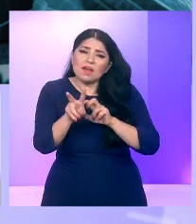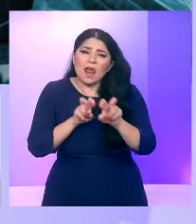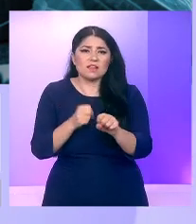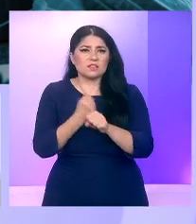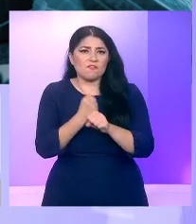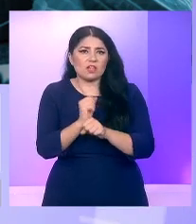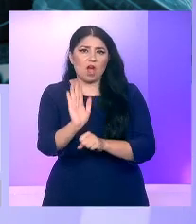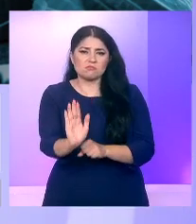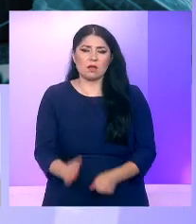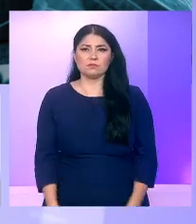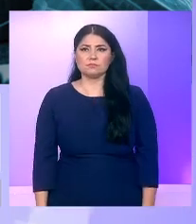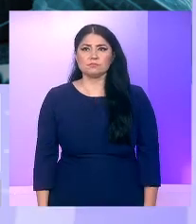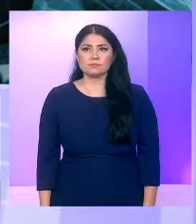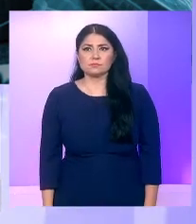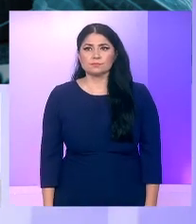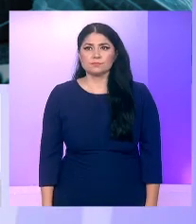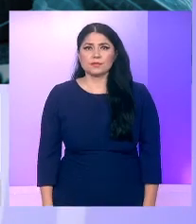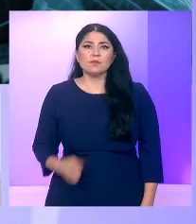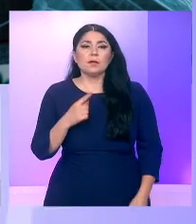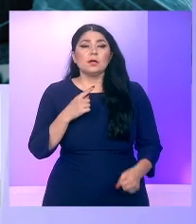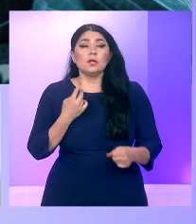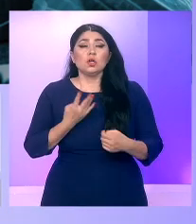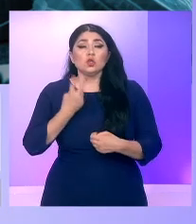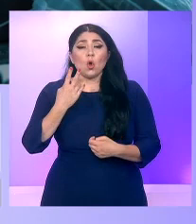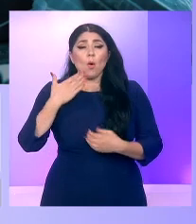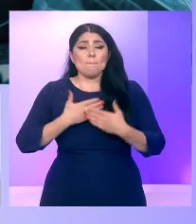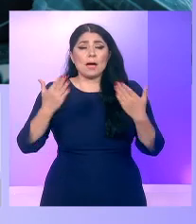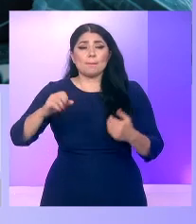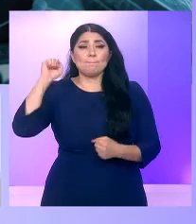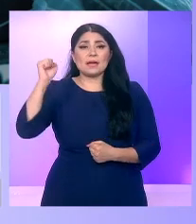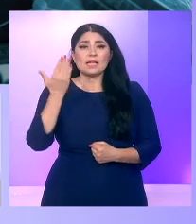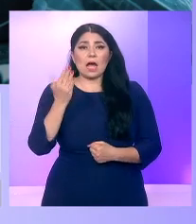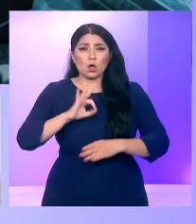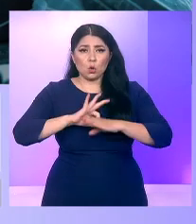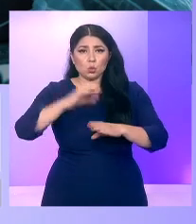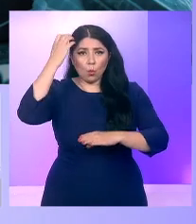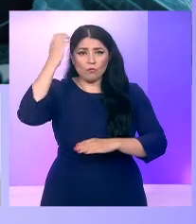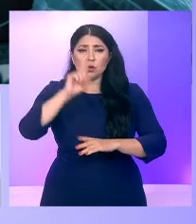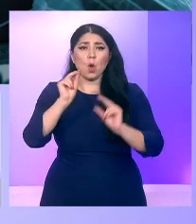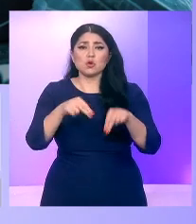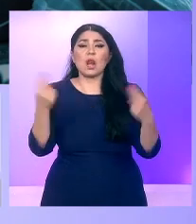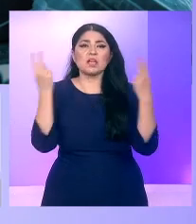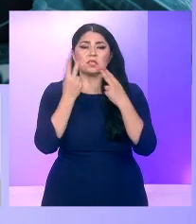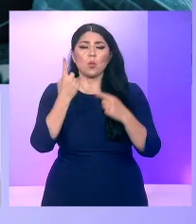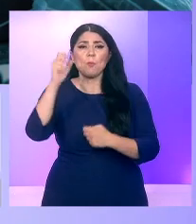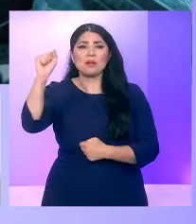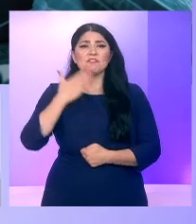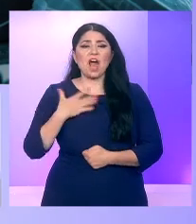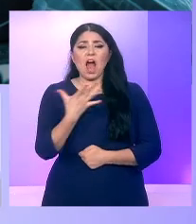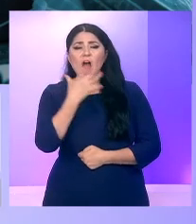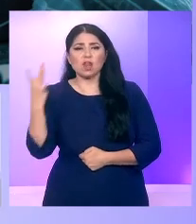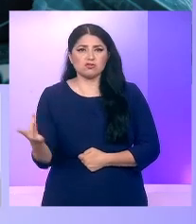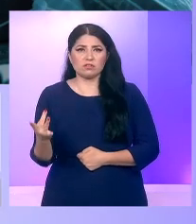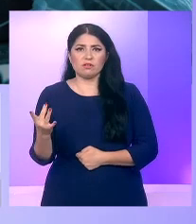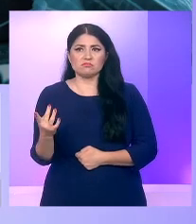Măsurile acum, vedeți că cele două mari partide care guvernează nu reușesc să se înțeleagă, pentru că un partid vrea ceva,